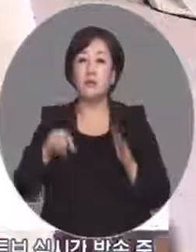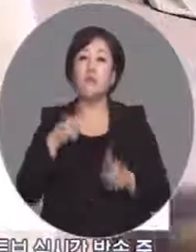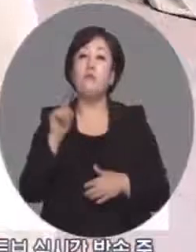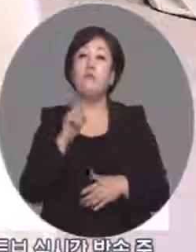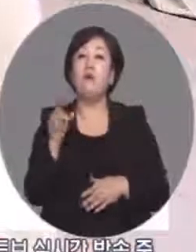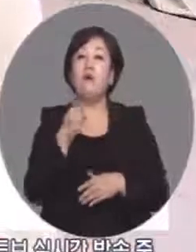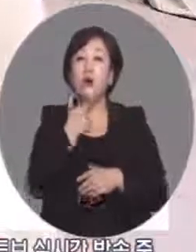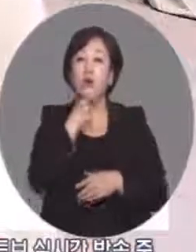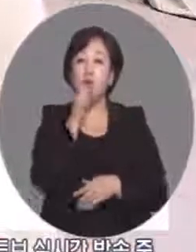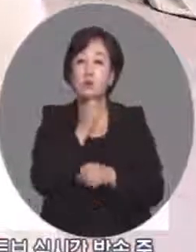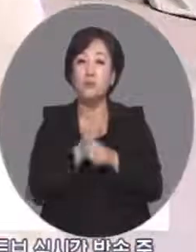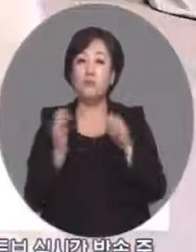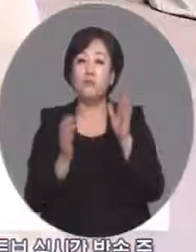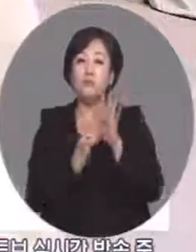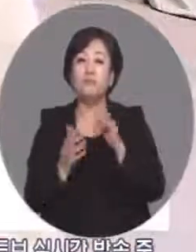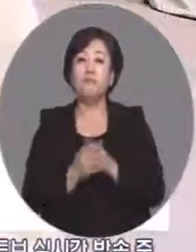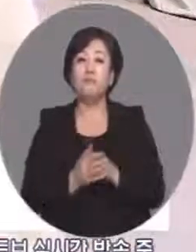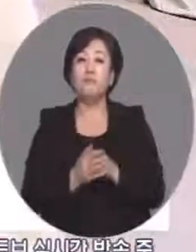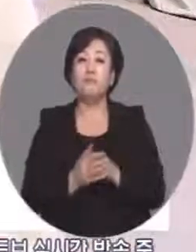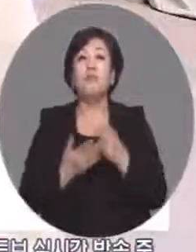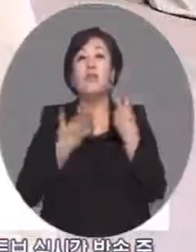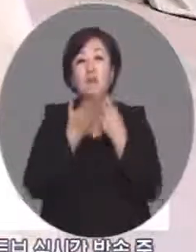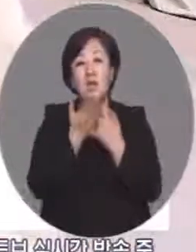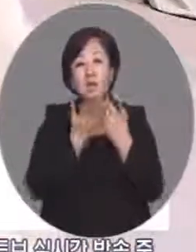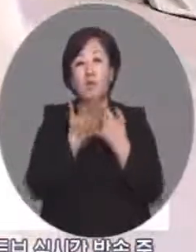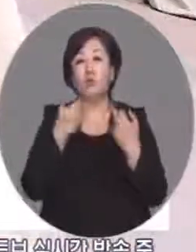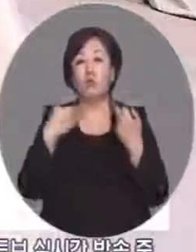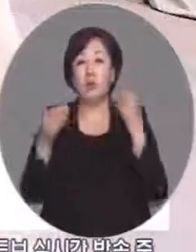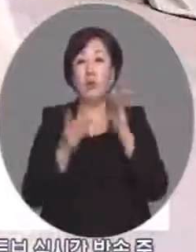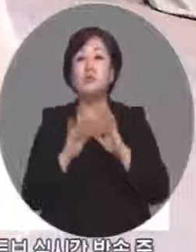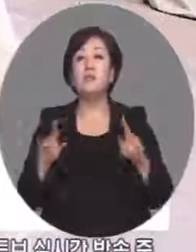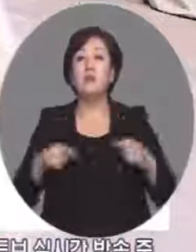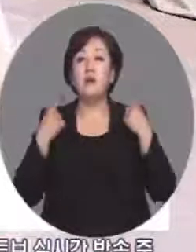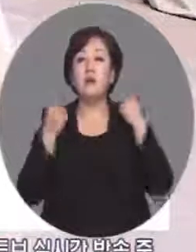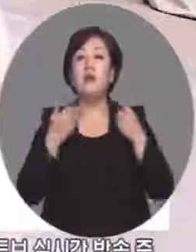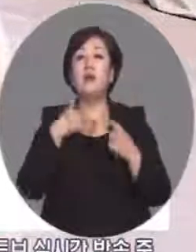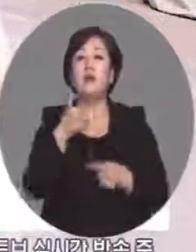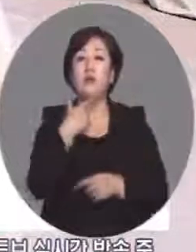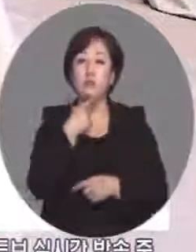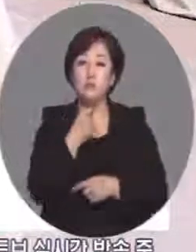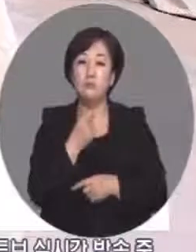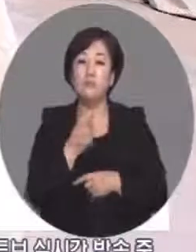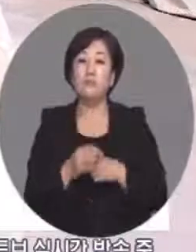어떤 걸 하고 싶으세요? 제주도로 여행 가고 싶어요.